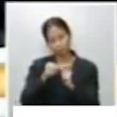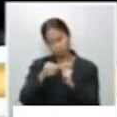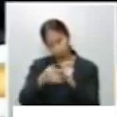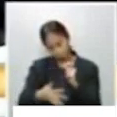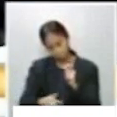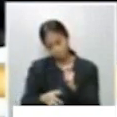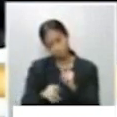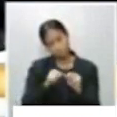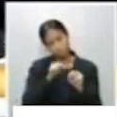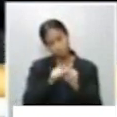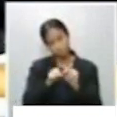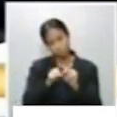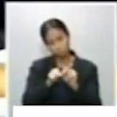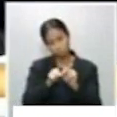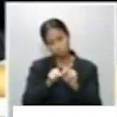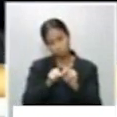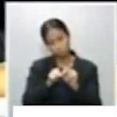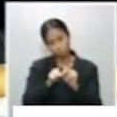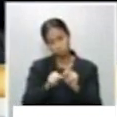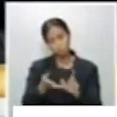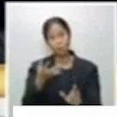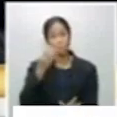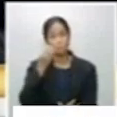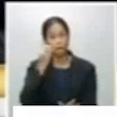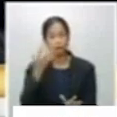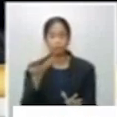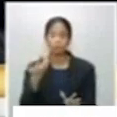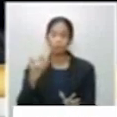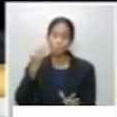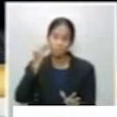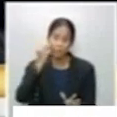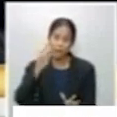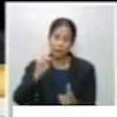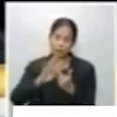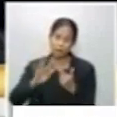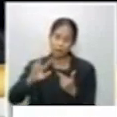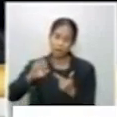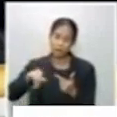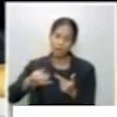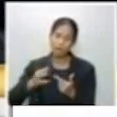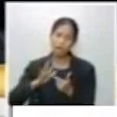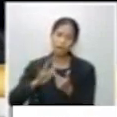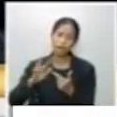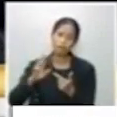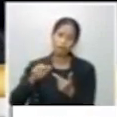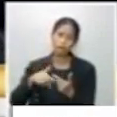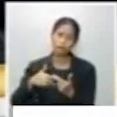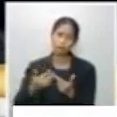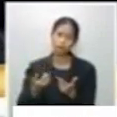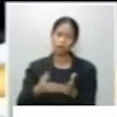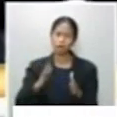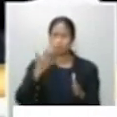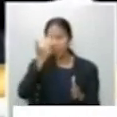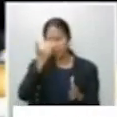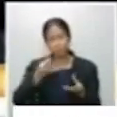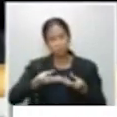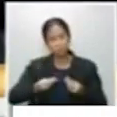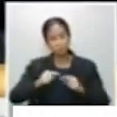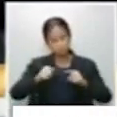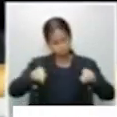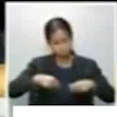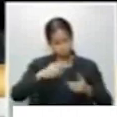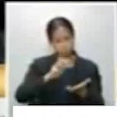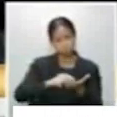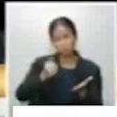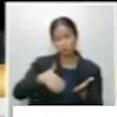ลบ้านโพนี่บ้านนาจางบ้านหนองอีเลิงนี่ออกเอกสารสิทธิ์ไม่ได้เพราะเหตุใดเขาบอกทำเ